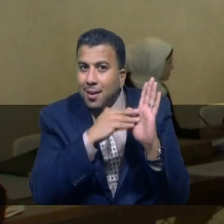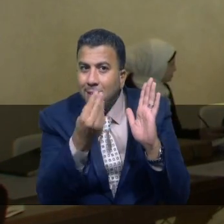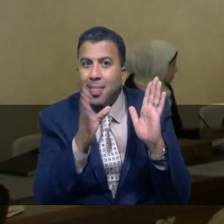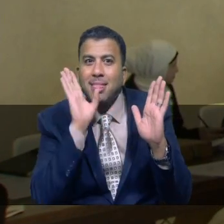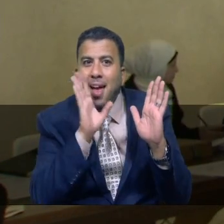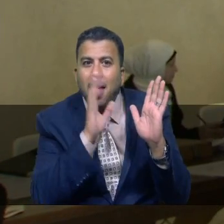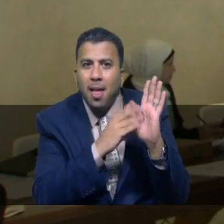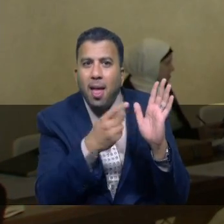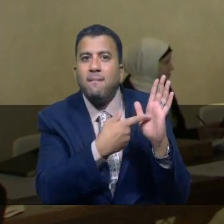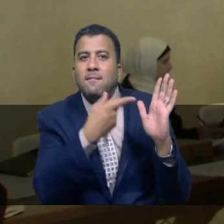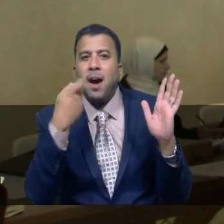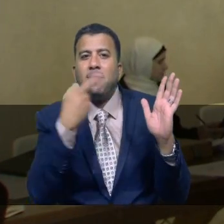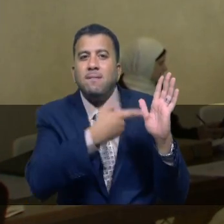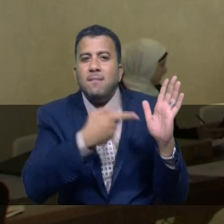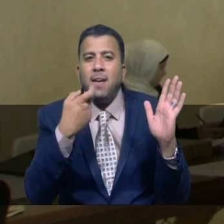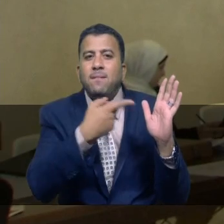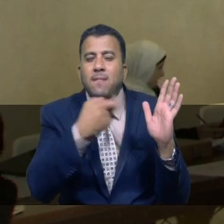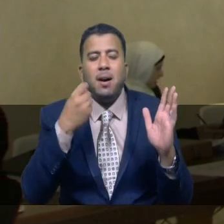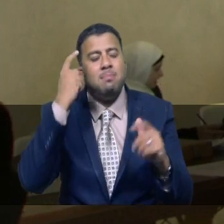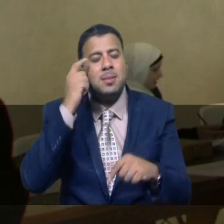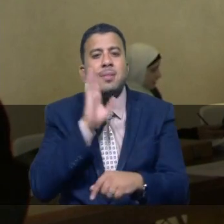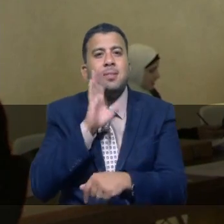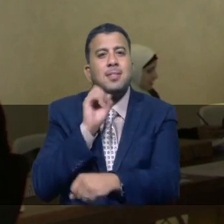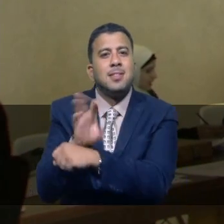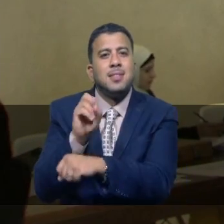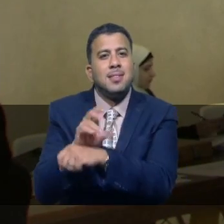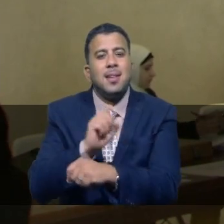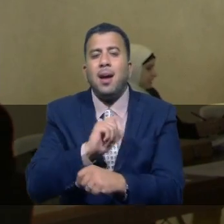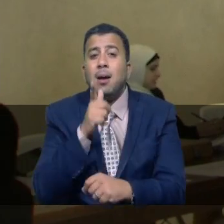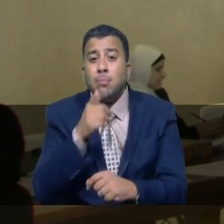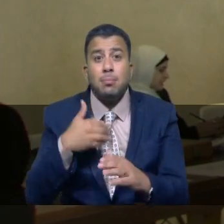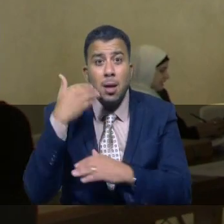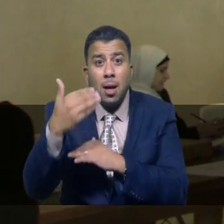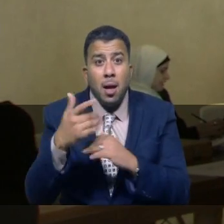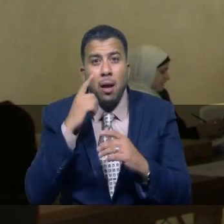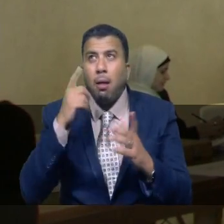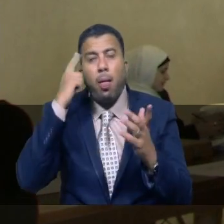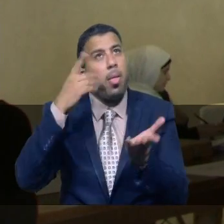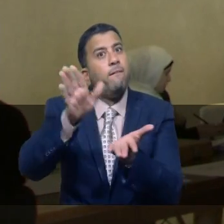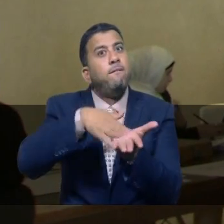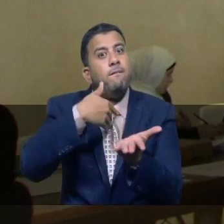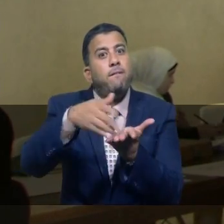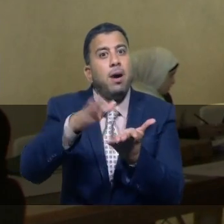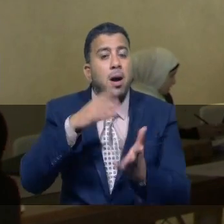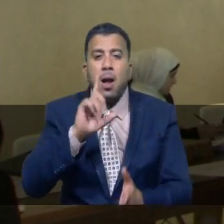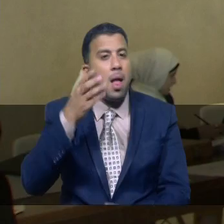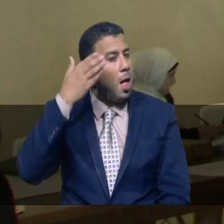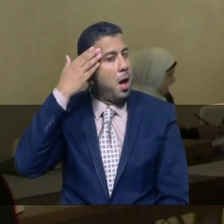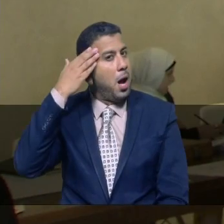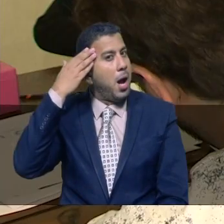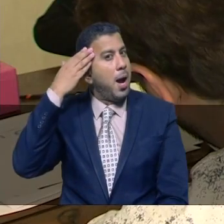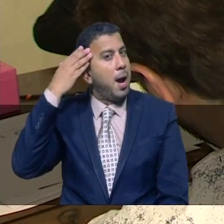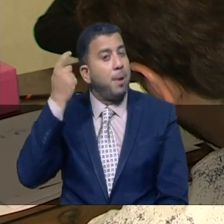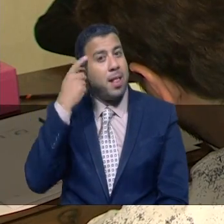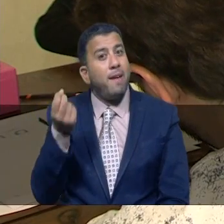تعليميا فنيا وتربويا، ليخرجوا من الفضاء أو من خبرة